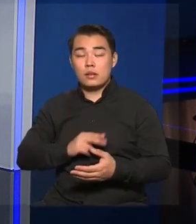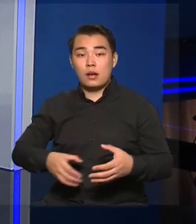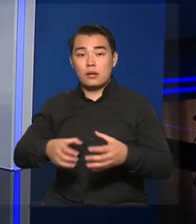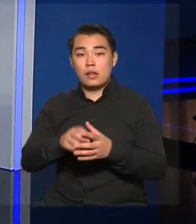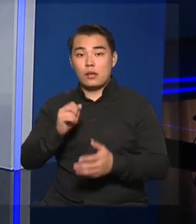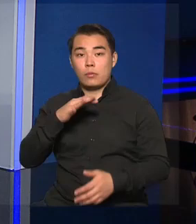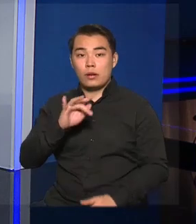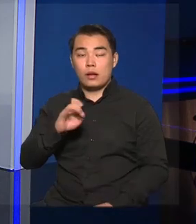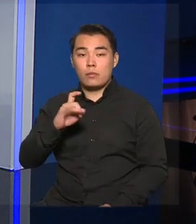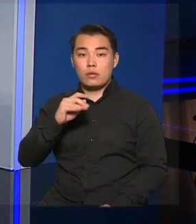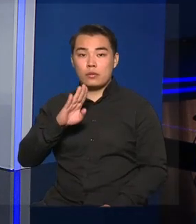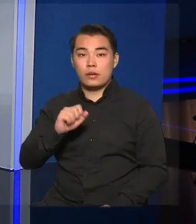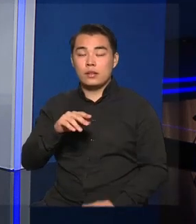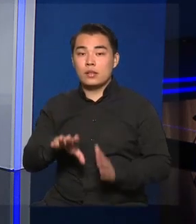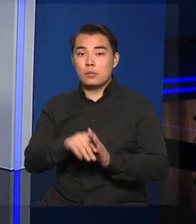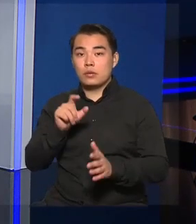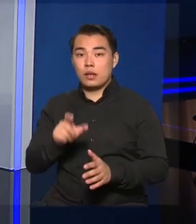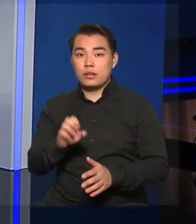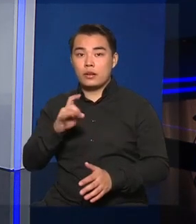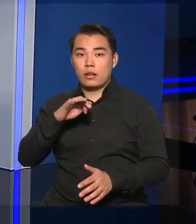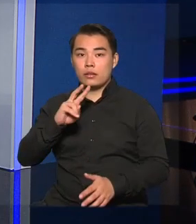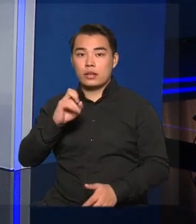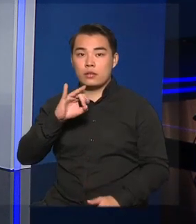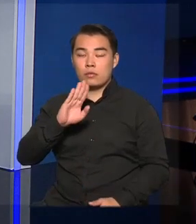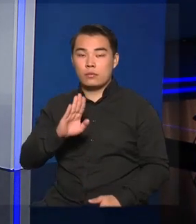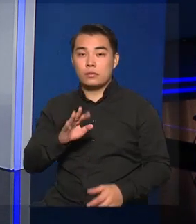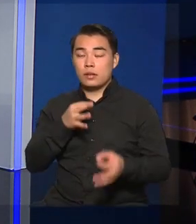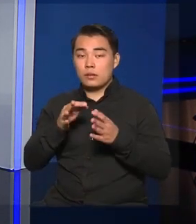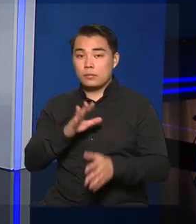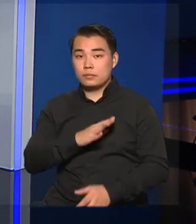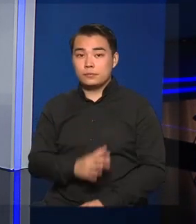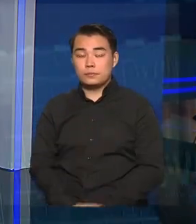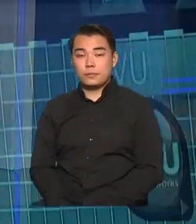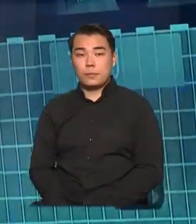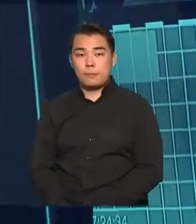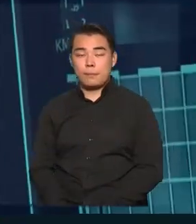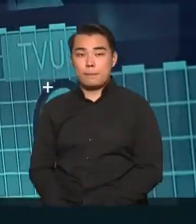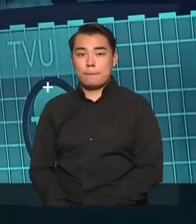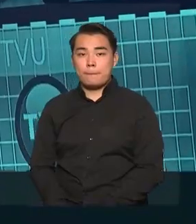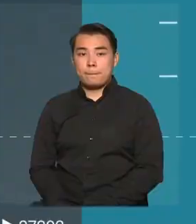Қарбозов депутат Ерлан Сайыровпен сұхбаттасқан еді, ендіше көрейік.